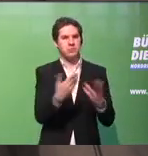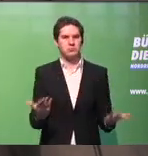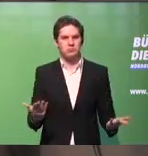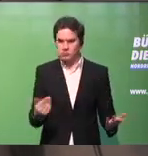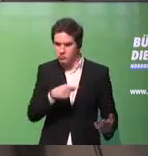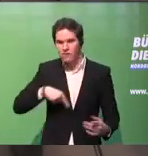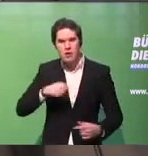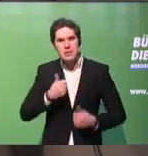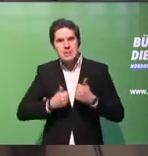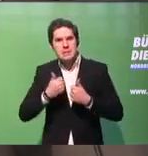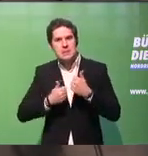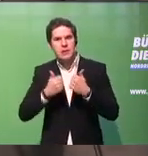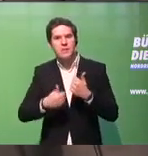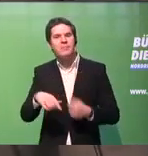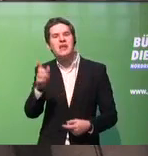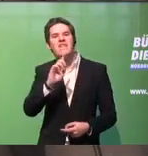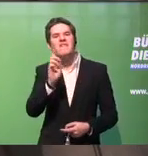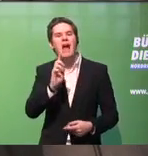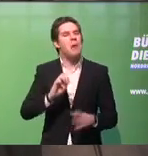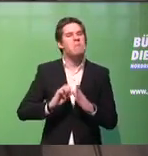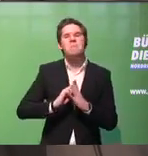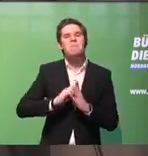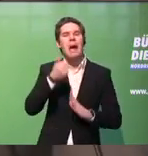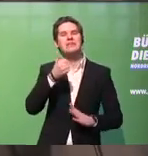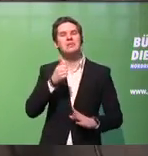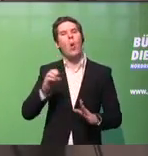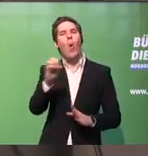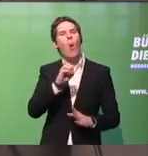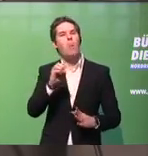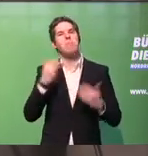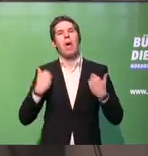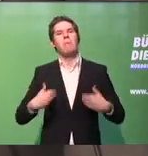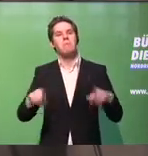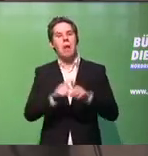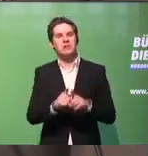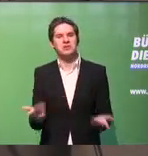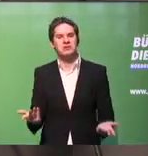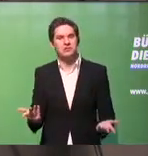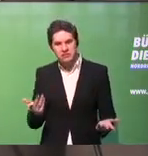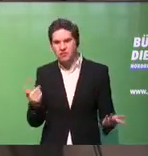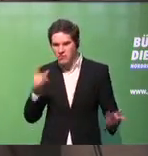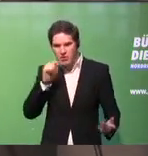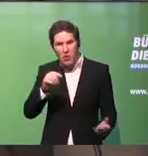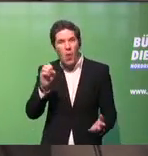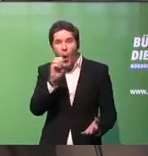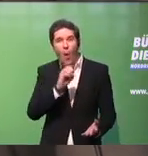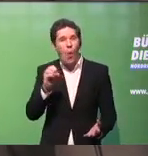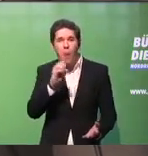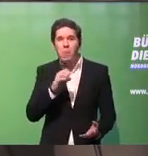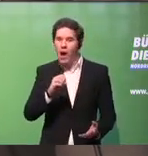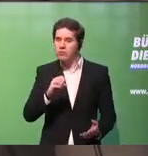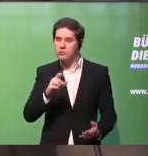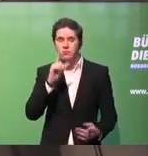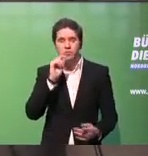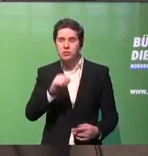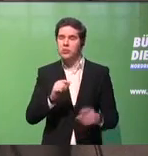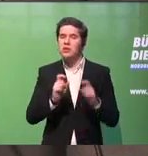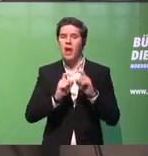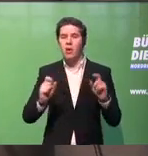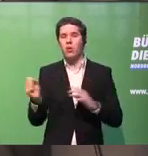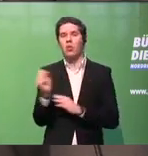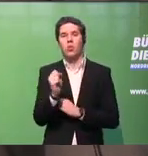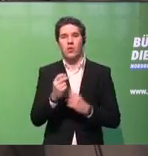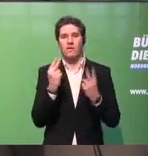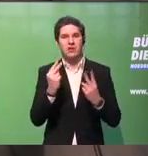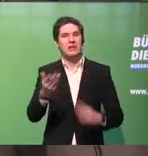darum, sozusagen zu sagen, wer ist denn jetzt der europäischste Europäer, der wird gewählt. Europa war das Top-Gewinnerthema und wir hatten extrem